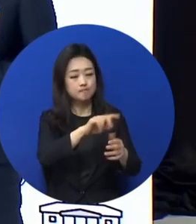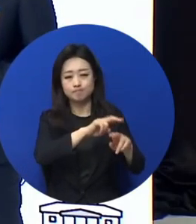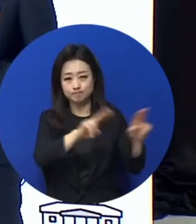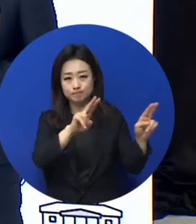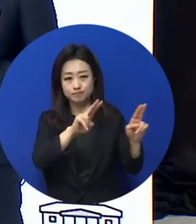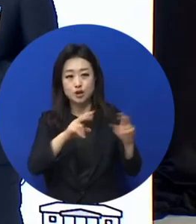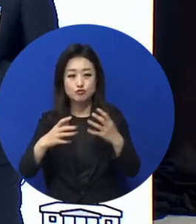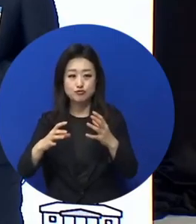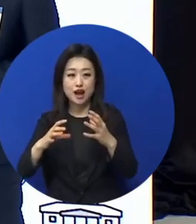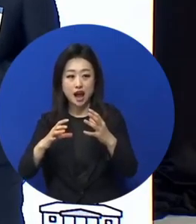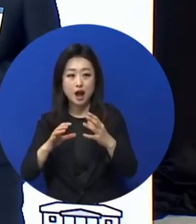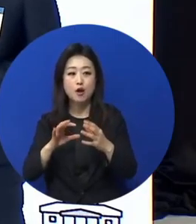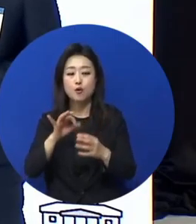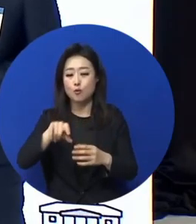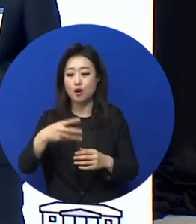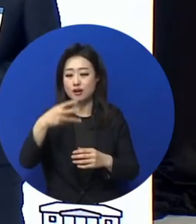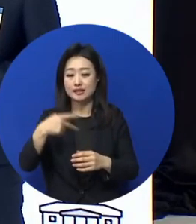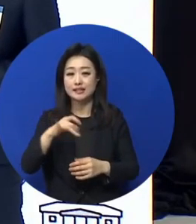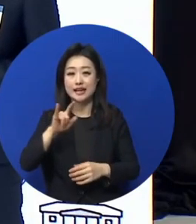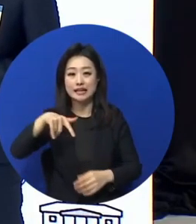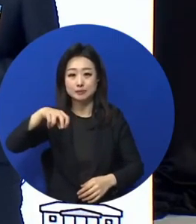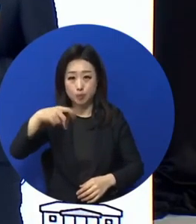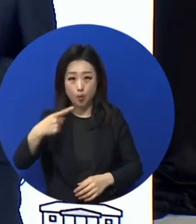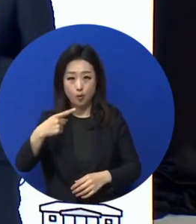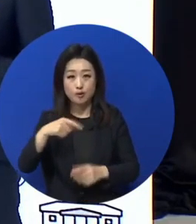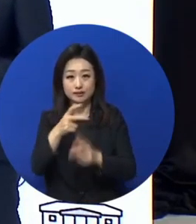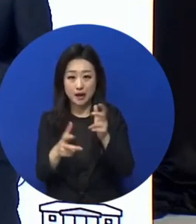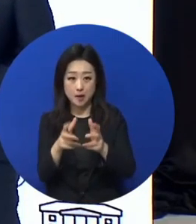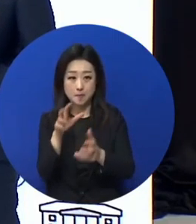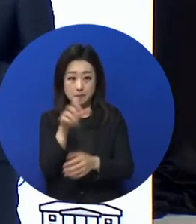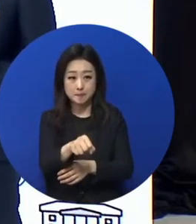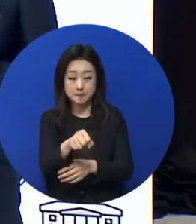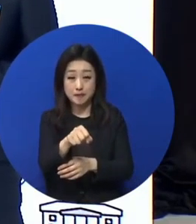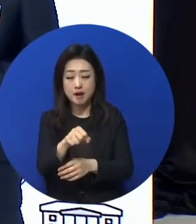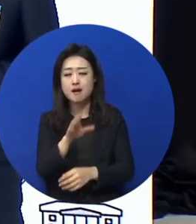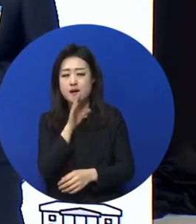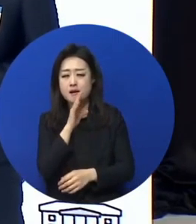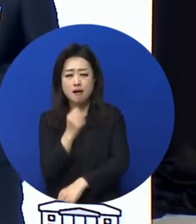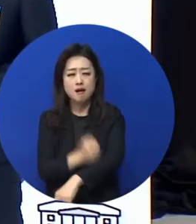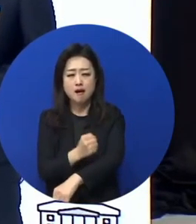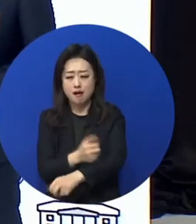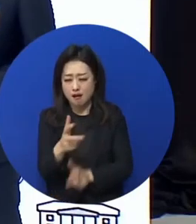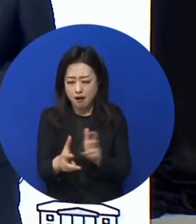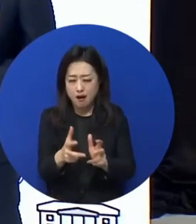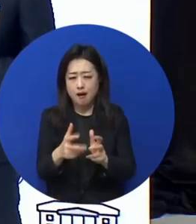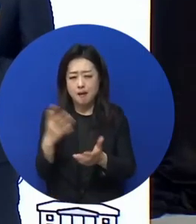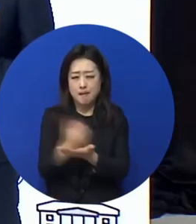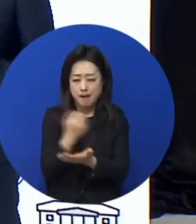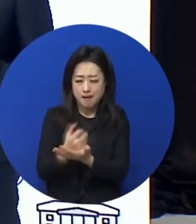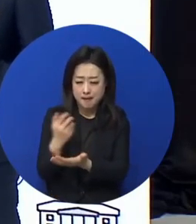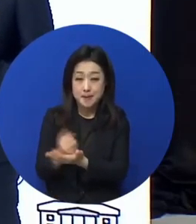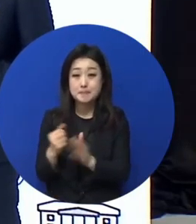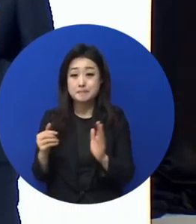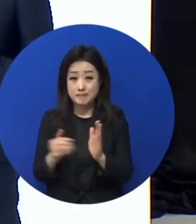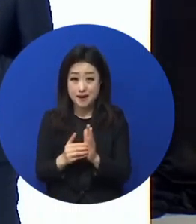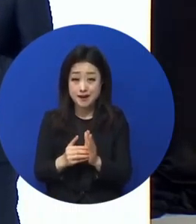국가사업화, 사상 최대의 국비 확보, 정말 많은 성과를 거둬냈습니다.